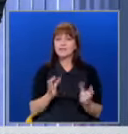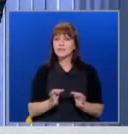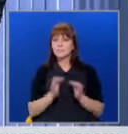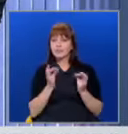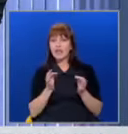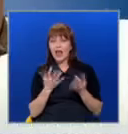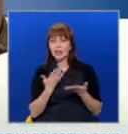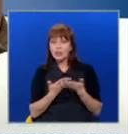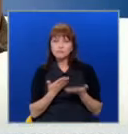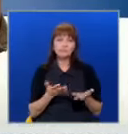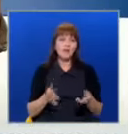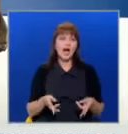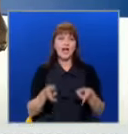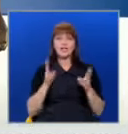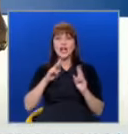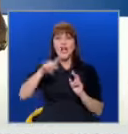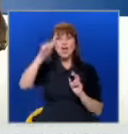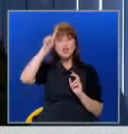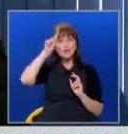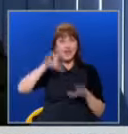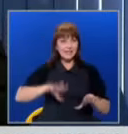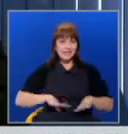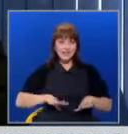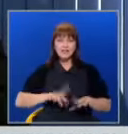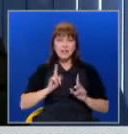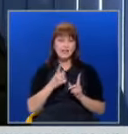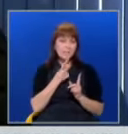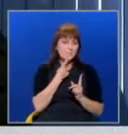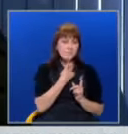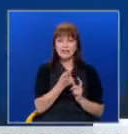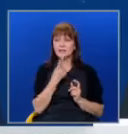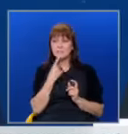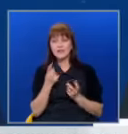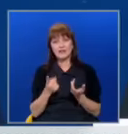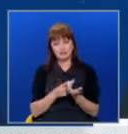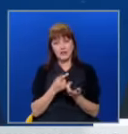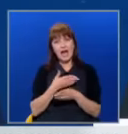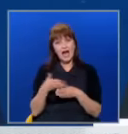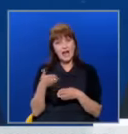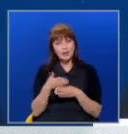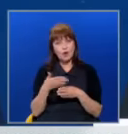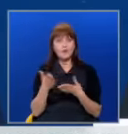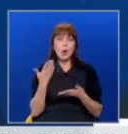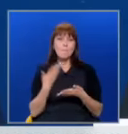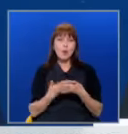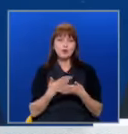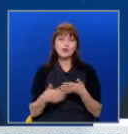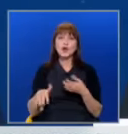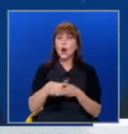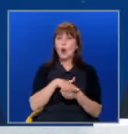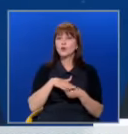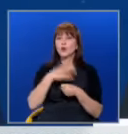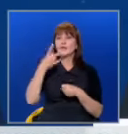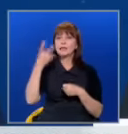с съответните решения. Софиянци трябва да бъдат питани много, много по-често по отношение на основни теми в